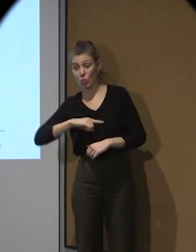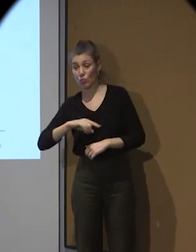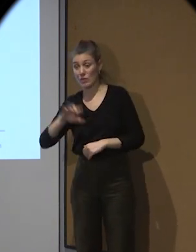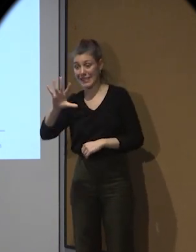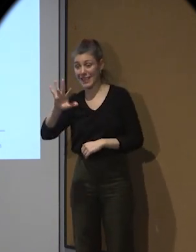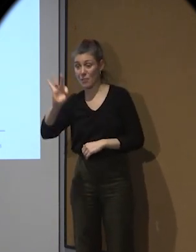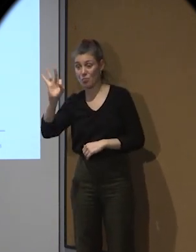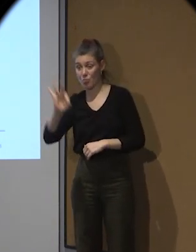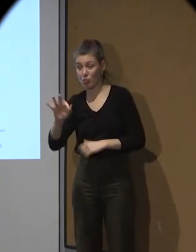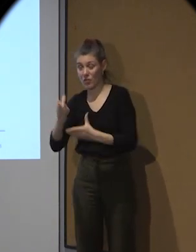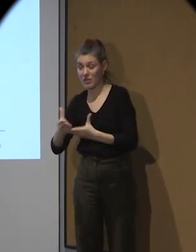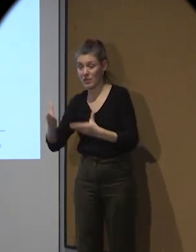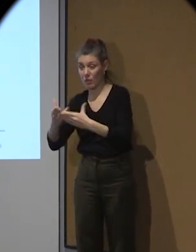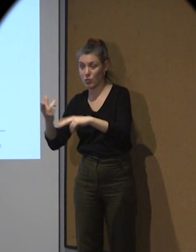tout.